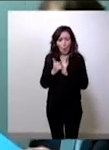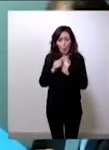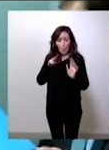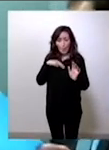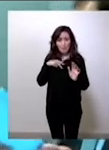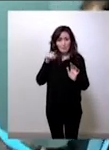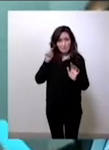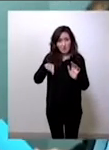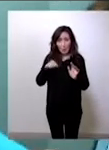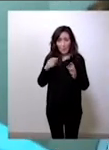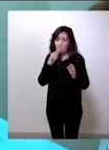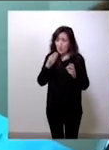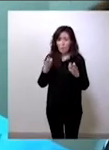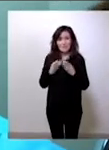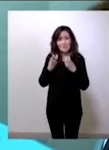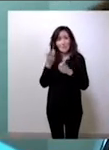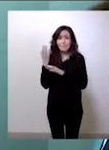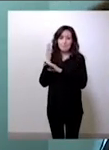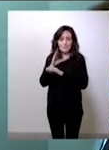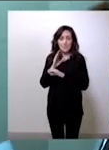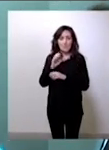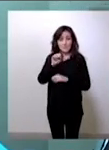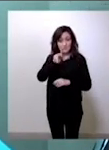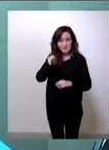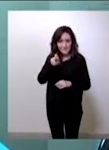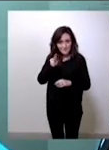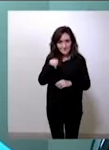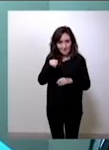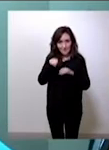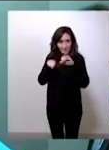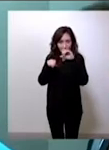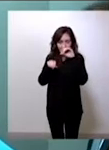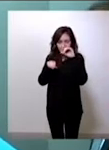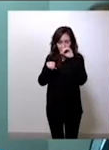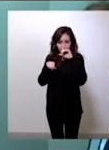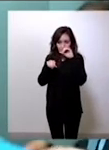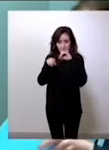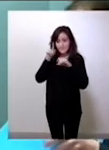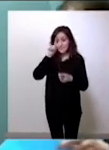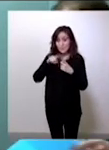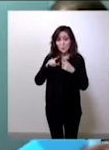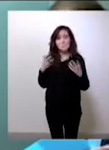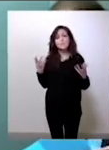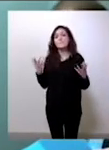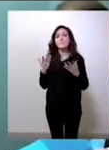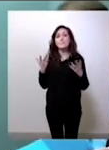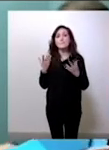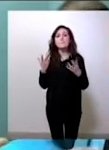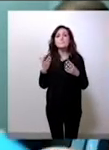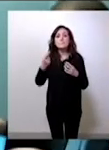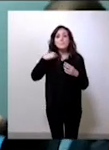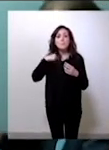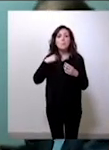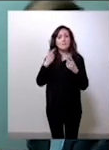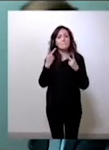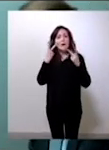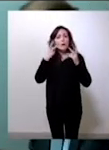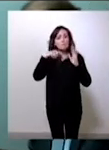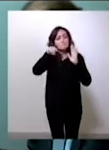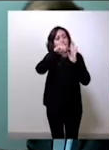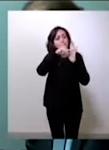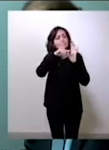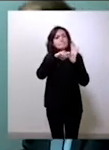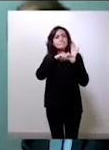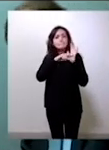d'exemplarité. Ce spazer a vraiment pour vocation de faire en sorte que les principes que nous nous imposons dans toutes nos